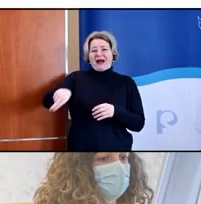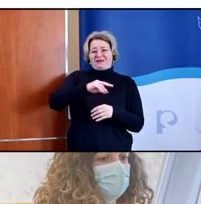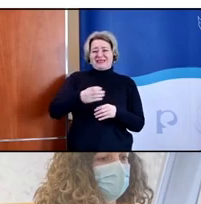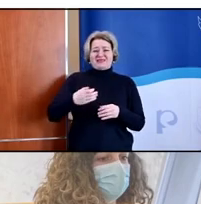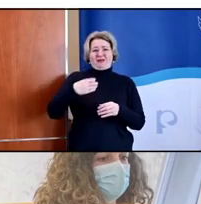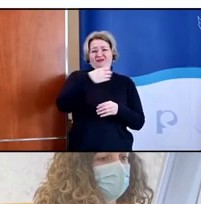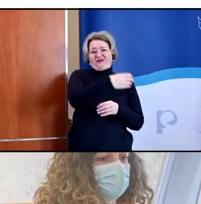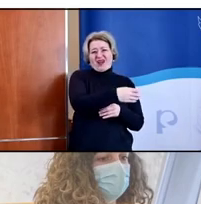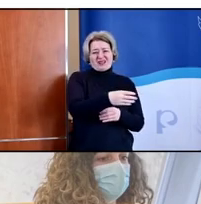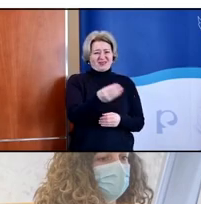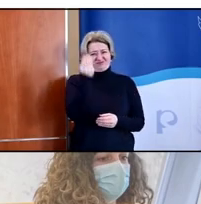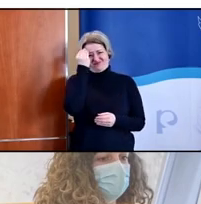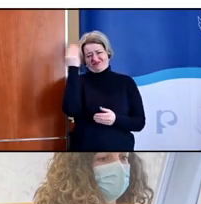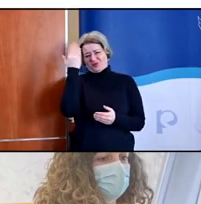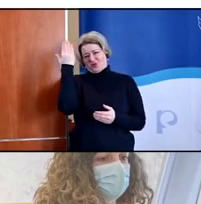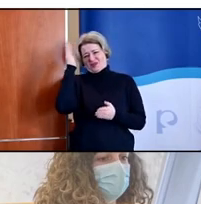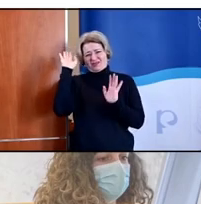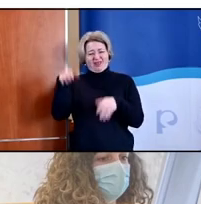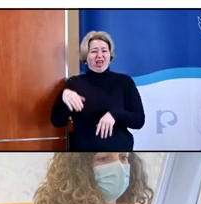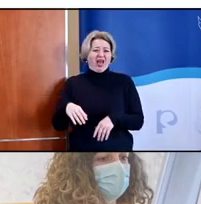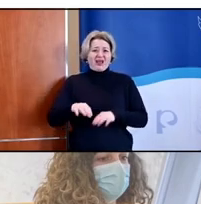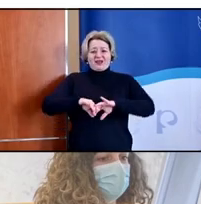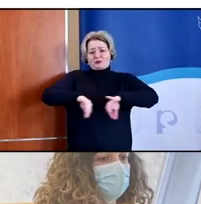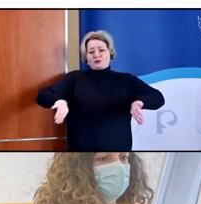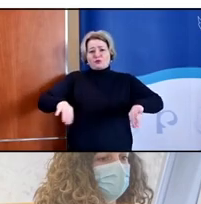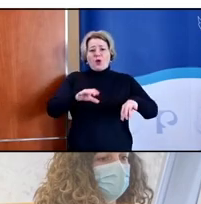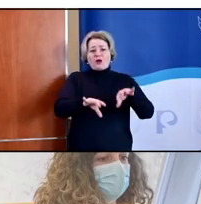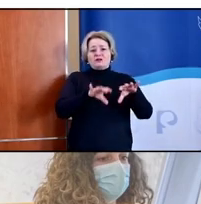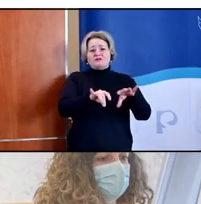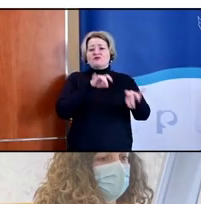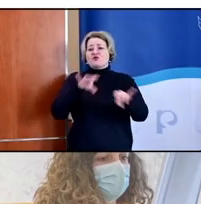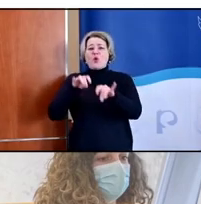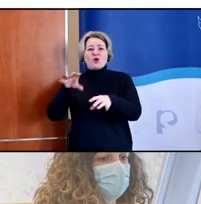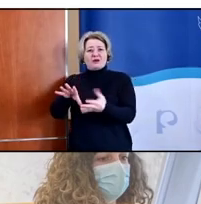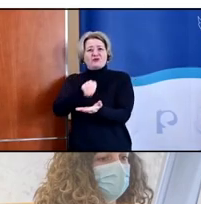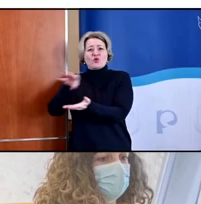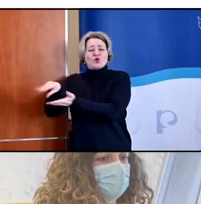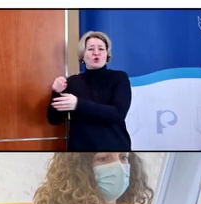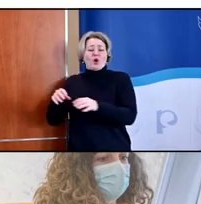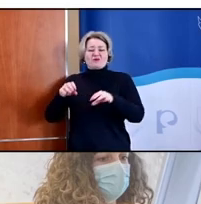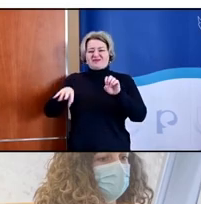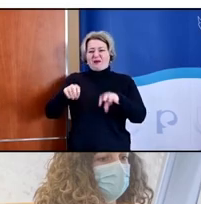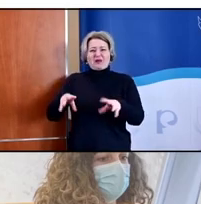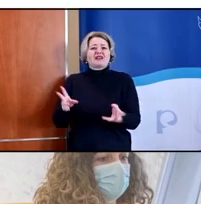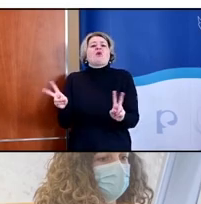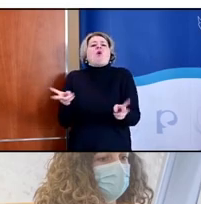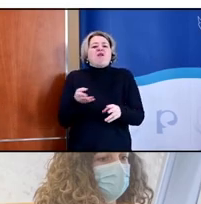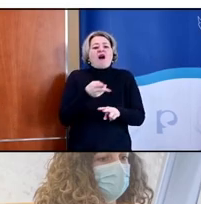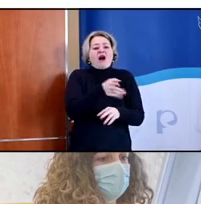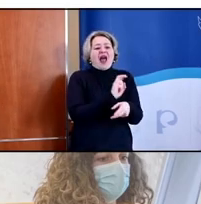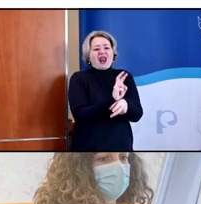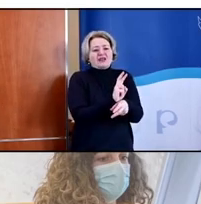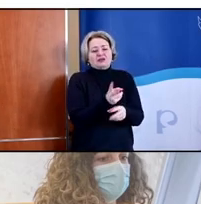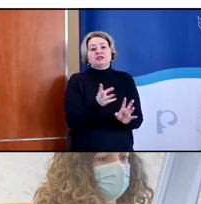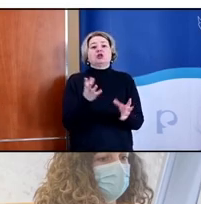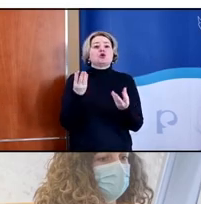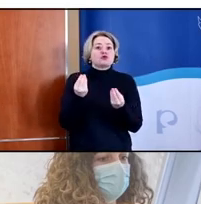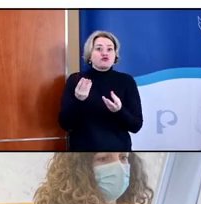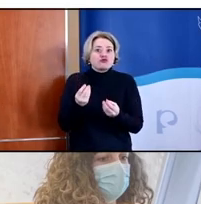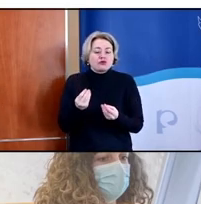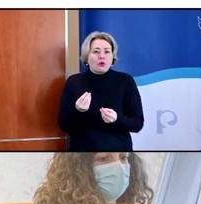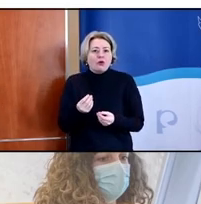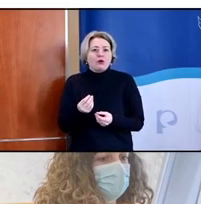és hogy akkor most szerektíen gyújtsom a szemetet aztán persze kiellenőrzi hogy azt hova viszik szóval hogy az a nehéz hogy nagyon sok szkeptikus emberrel